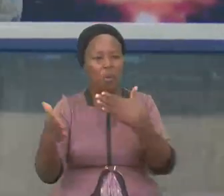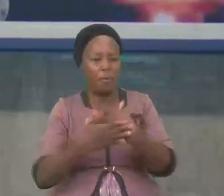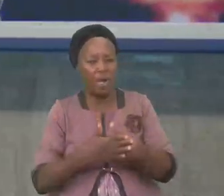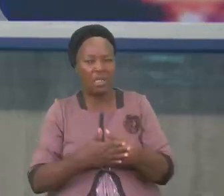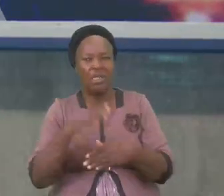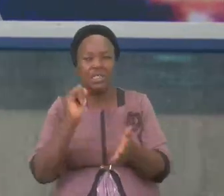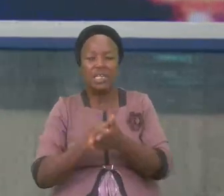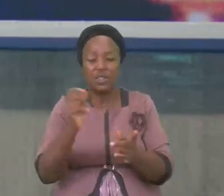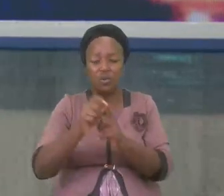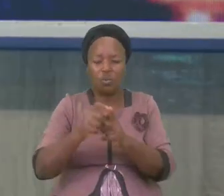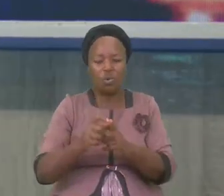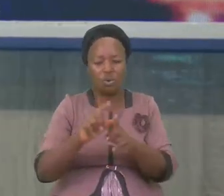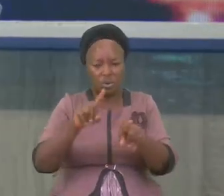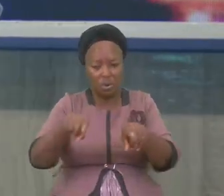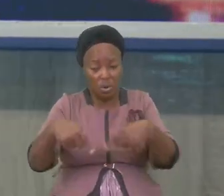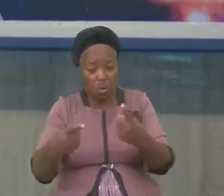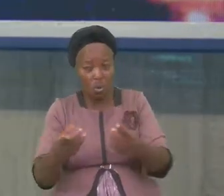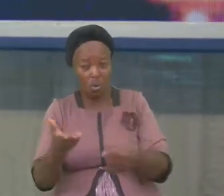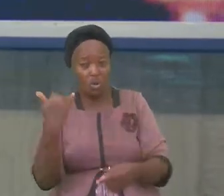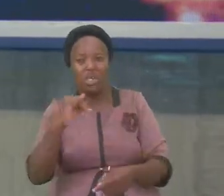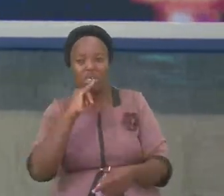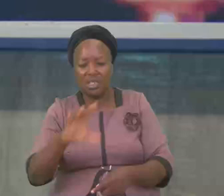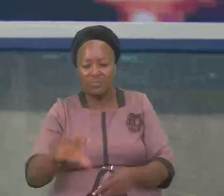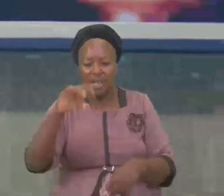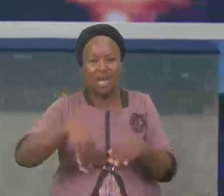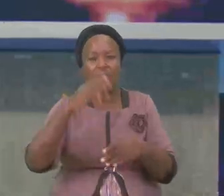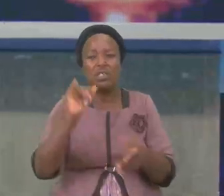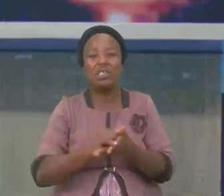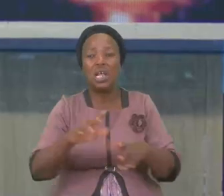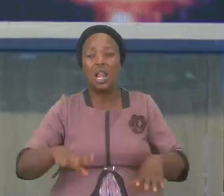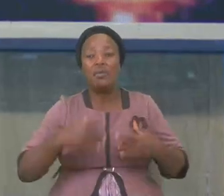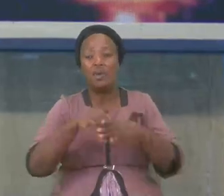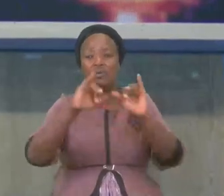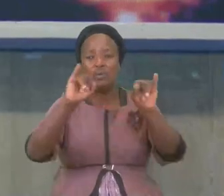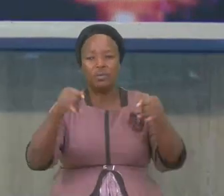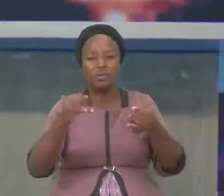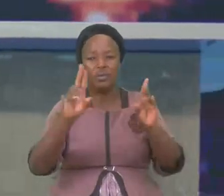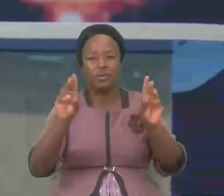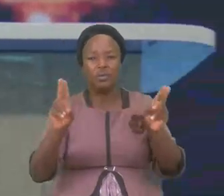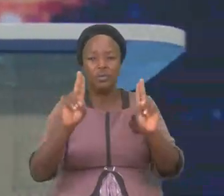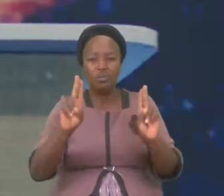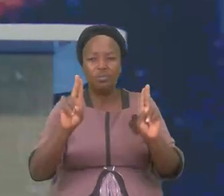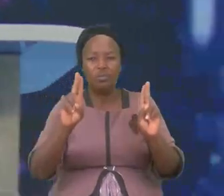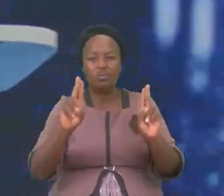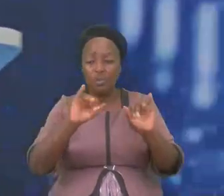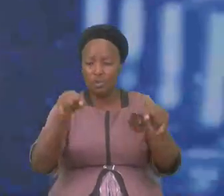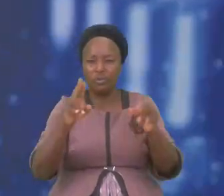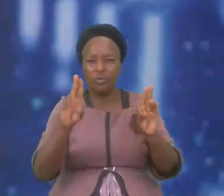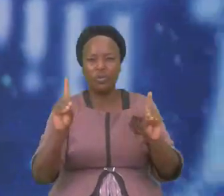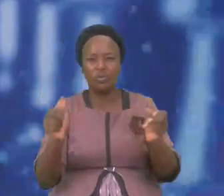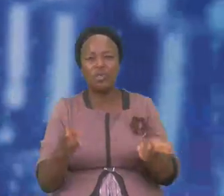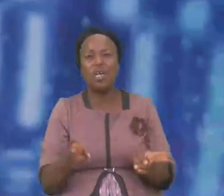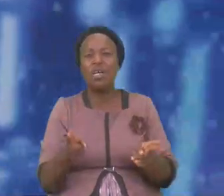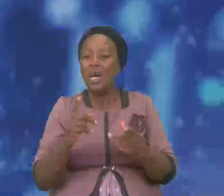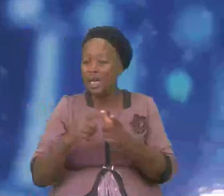C'est ce que Dieu a découvert chez Judas et tous, tout le monde. C'est